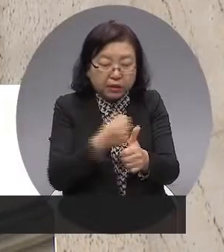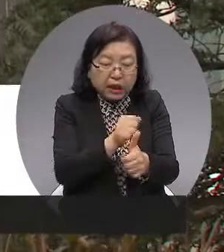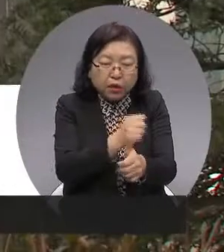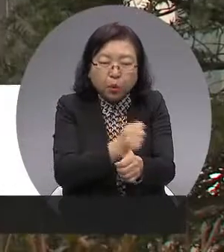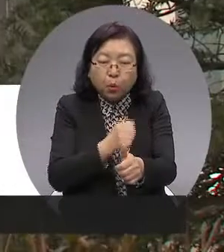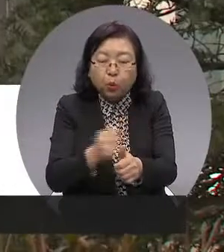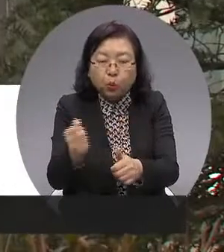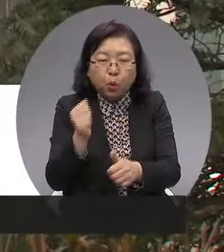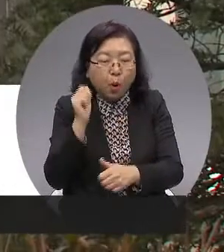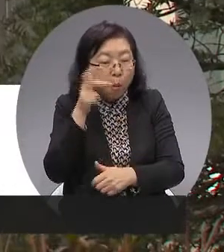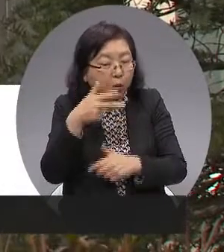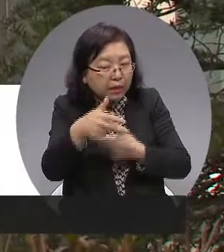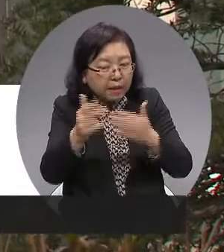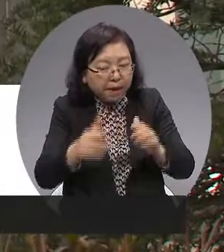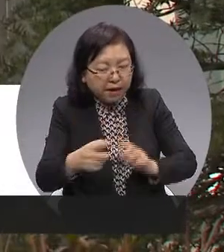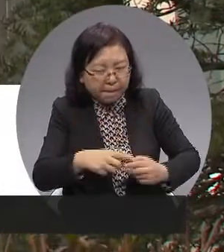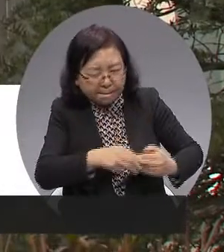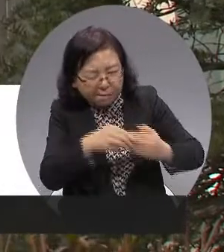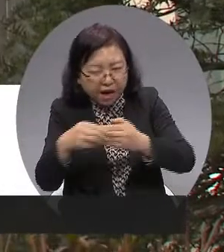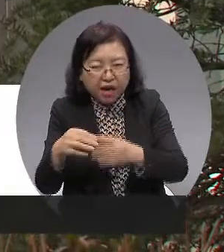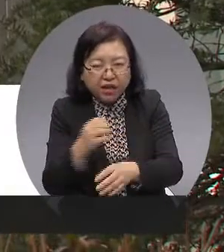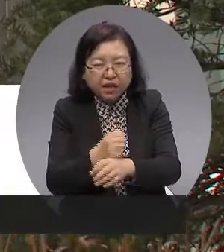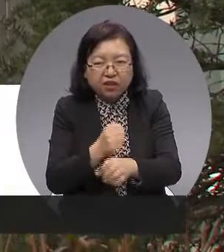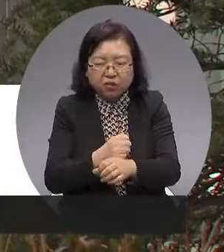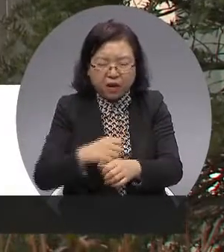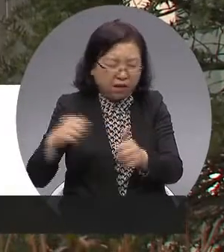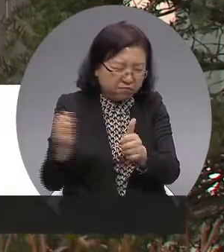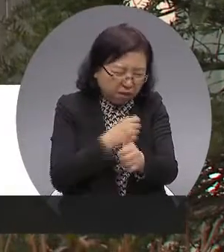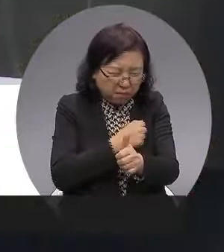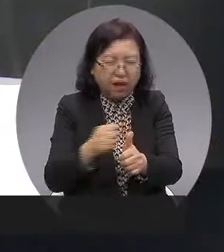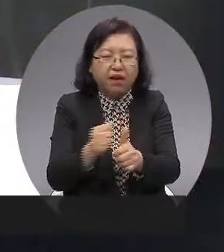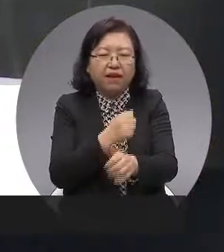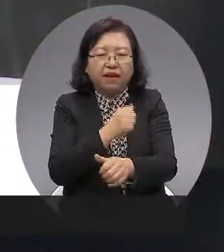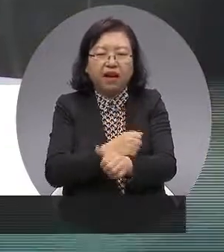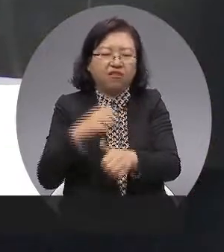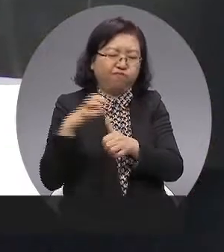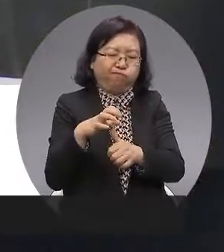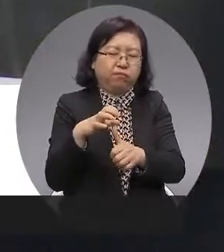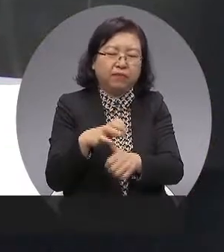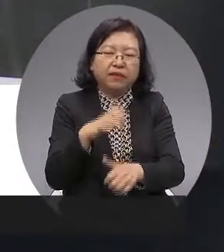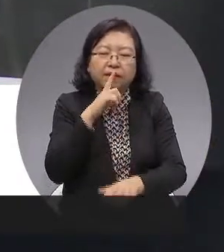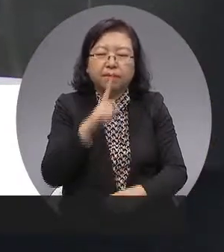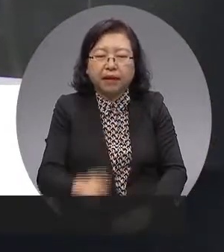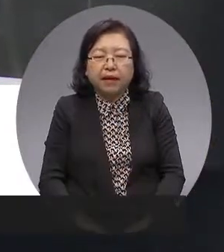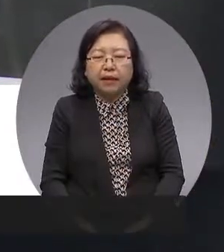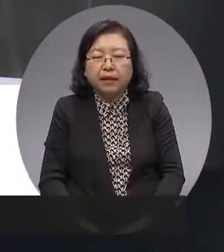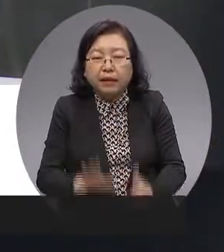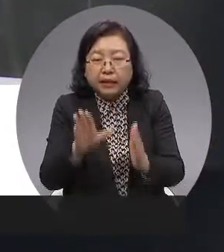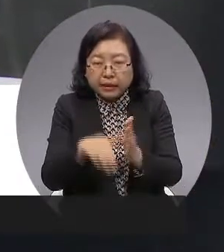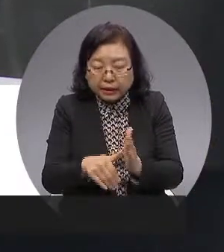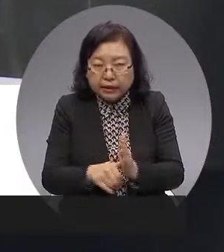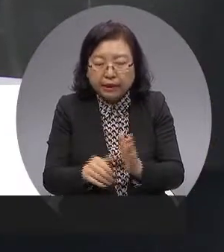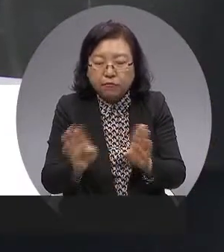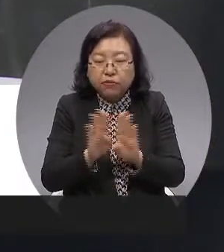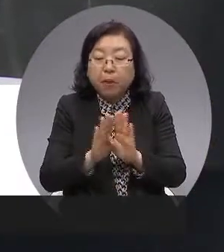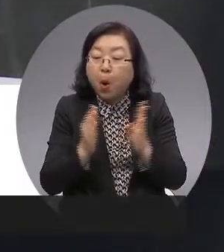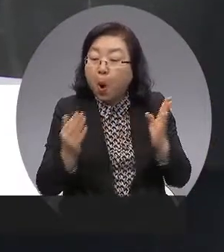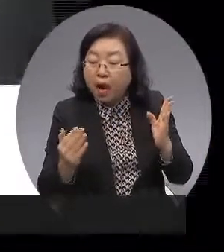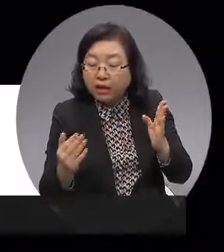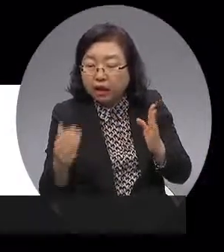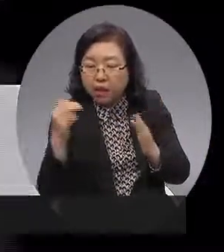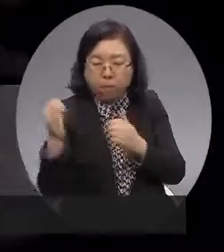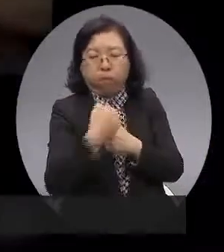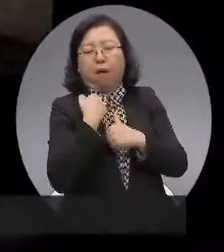들어가서는 옷걸이 같은 걸로 더 추가적으로 때리면서 좀 협박을 했다고 마중 나올 때 그때 이제 피해자들이 범행을 한